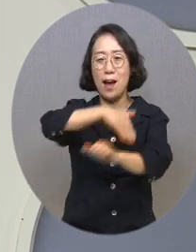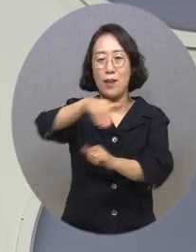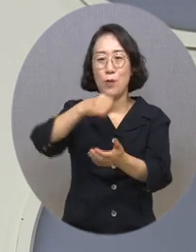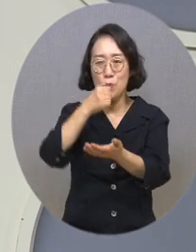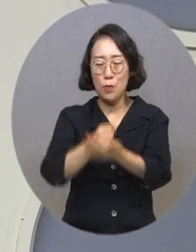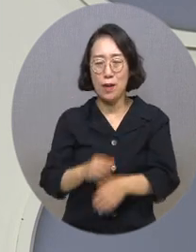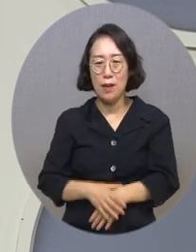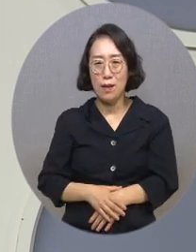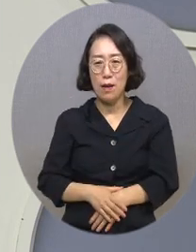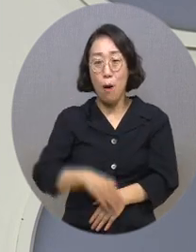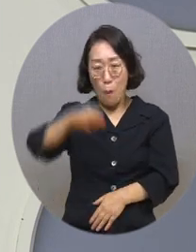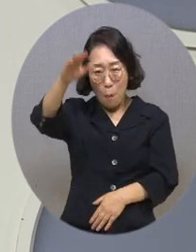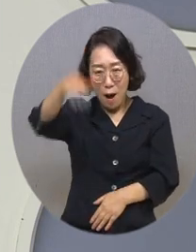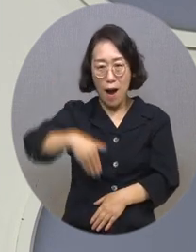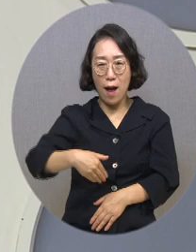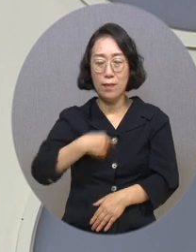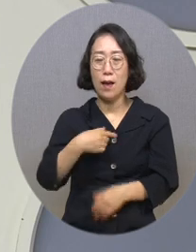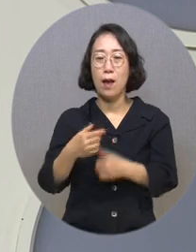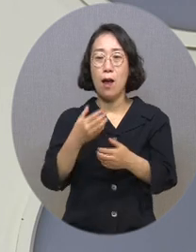있으면 야 우리 집 와야 됐다.